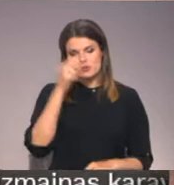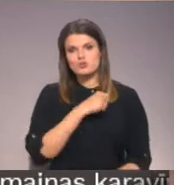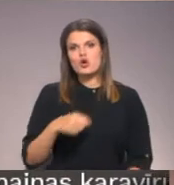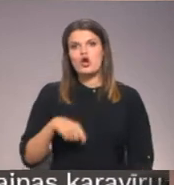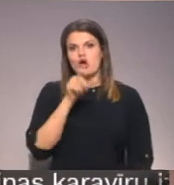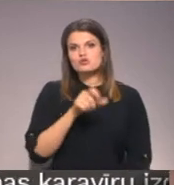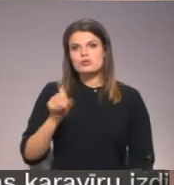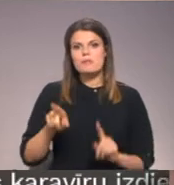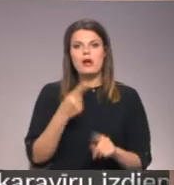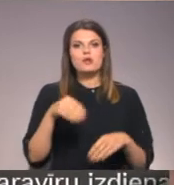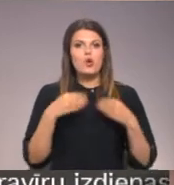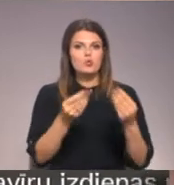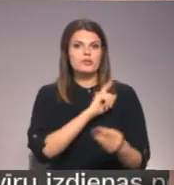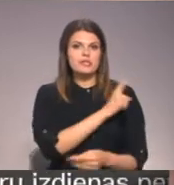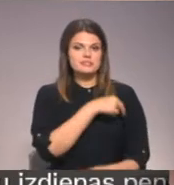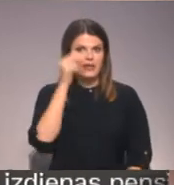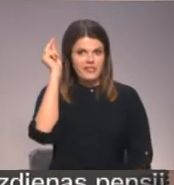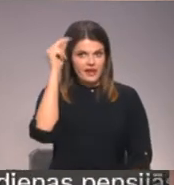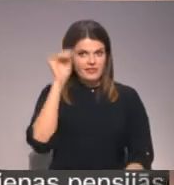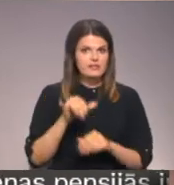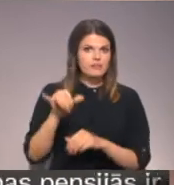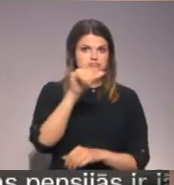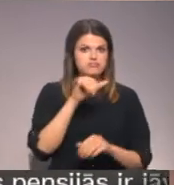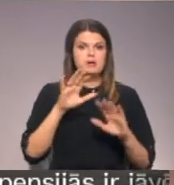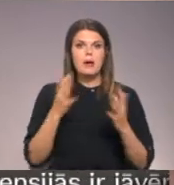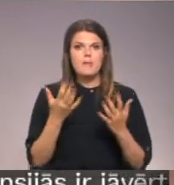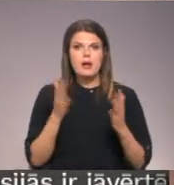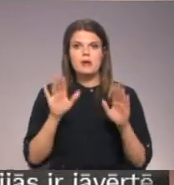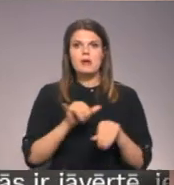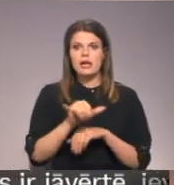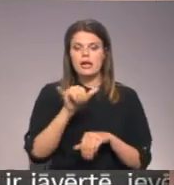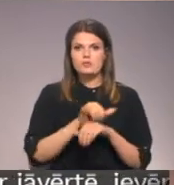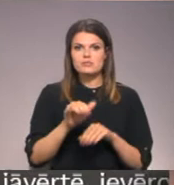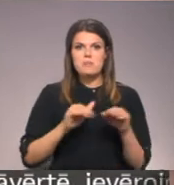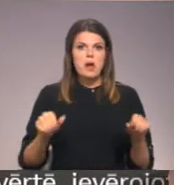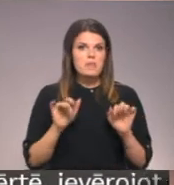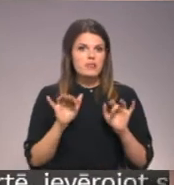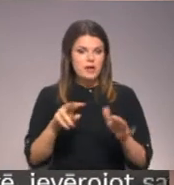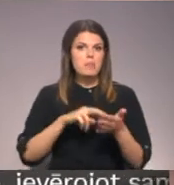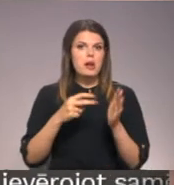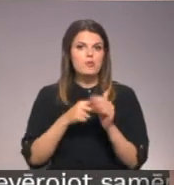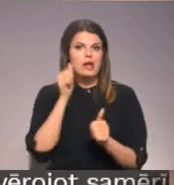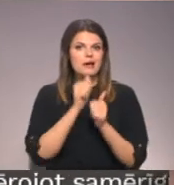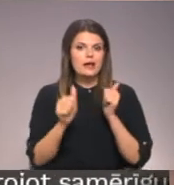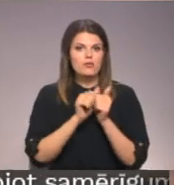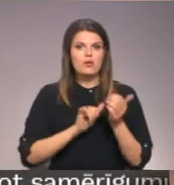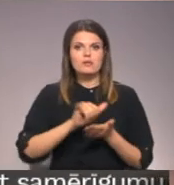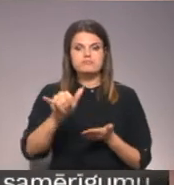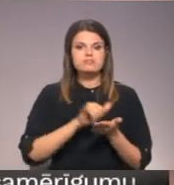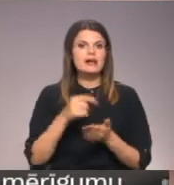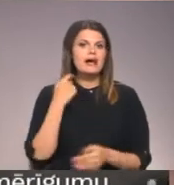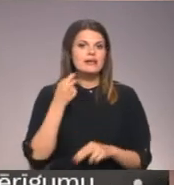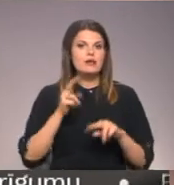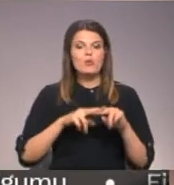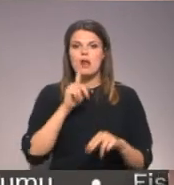studentiem atkal toties pietrenēties gaisa telpām. Taču runājot par lidostas pamatdarbību, plānots, ka regulāri iekšzemes lidojumi starp Rīgu